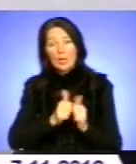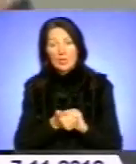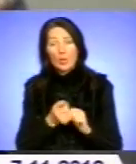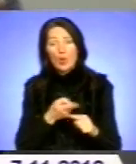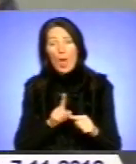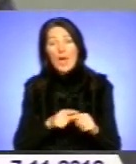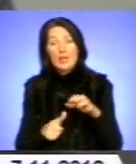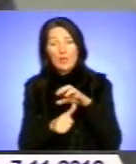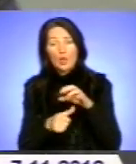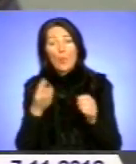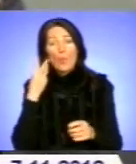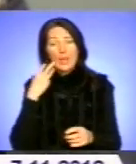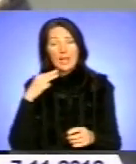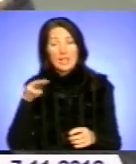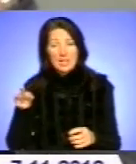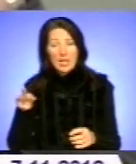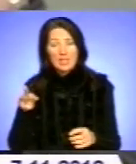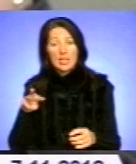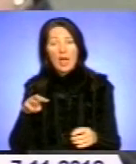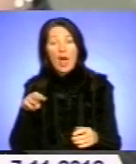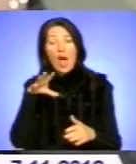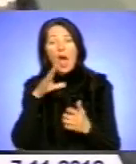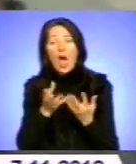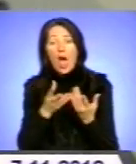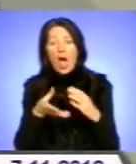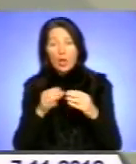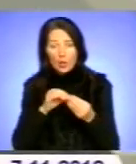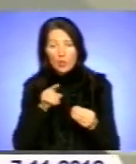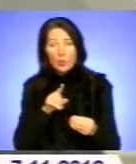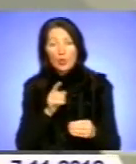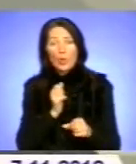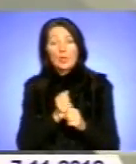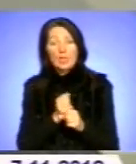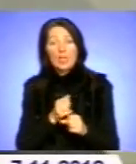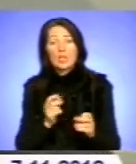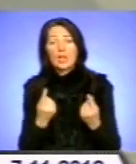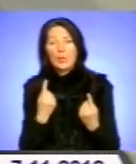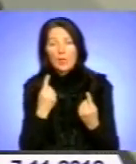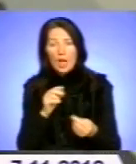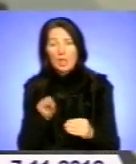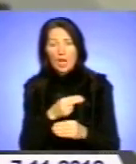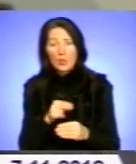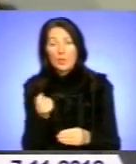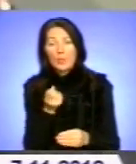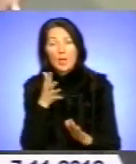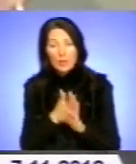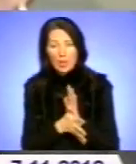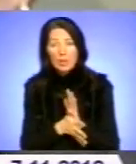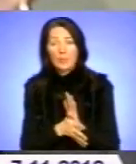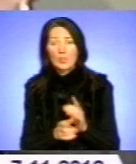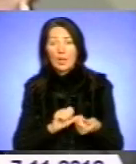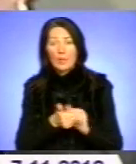вертольотам. Модернізація заключається в тому, щоб зробити капітальний ремонт і з мінімальними затратами поставити нові